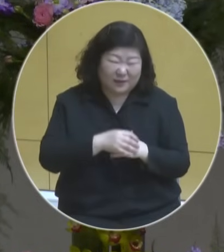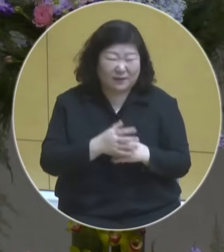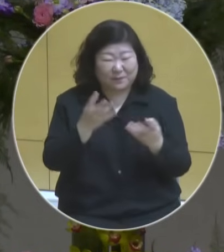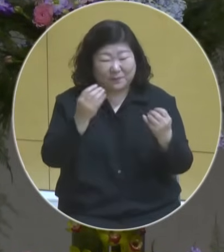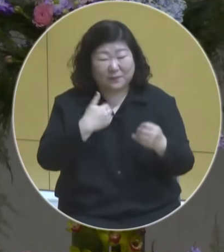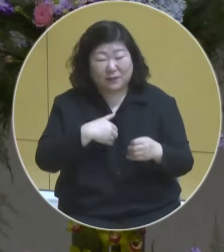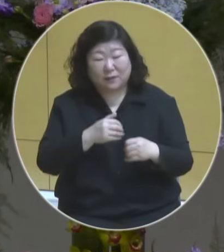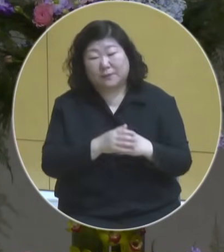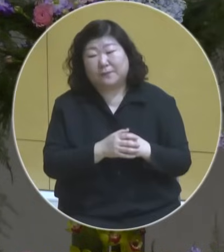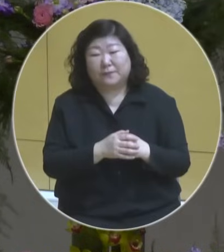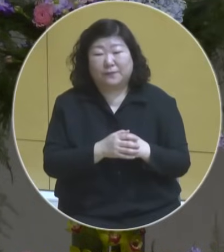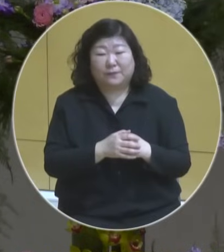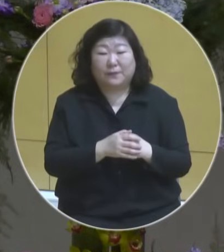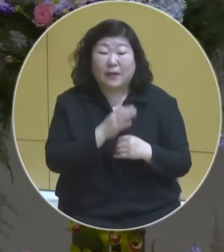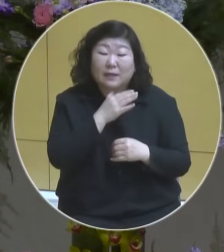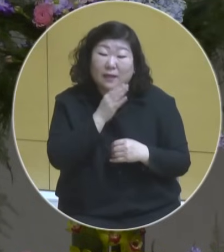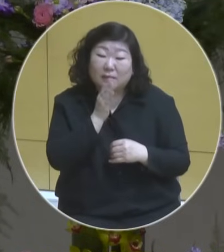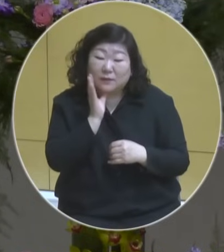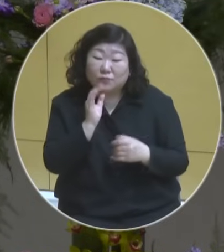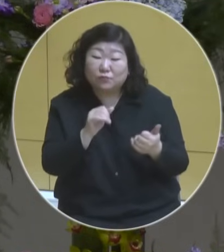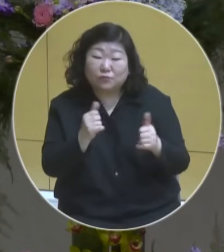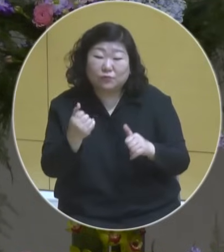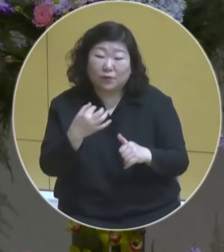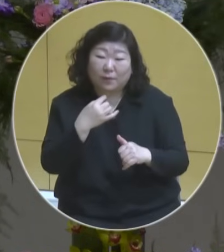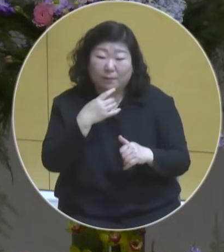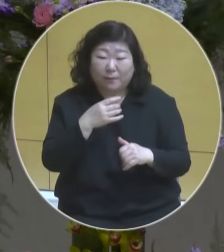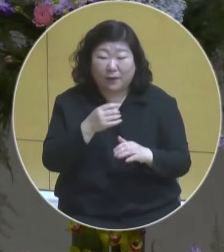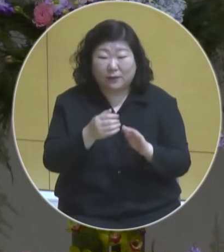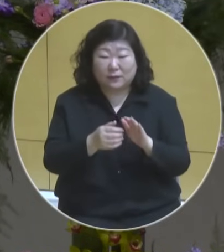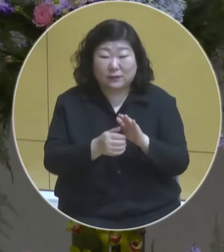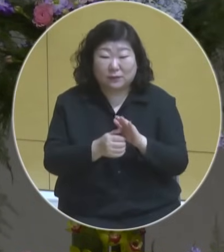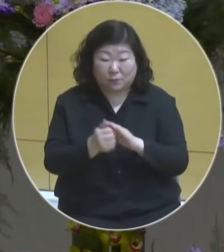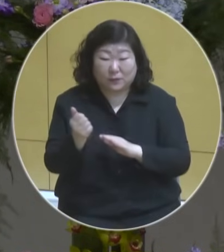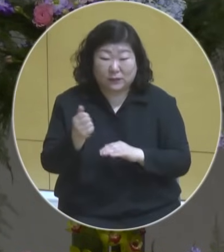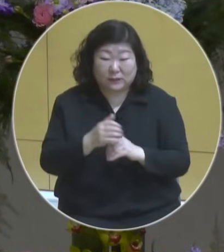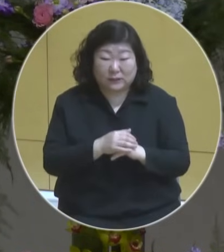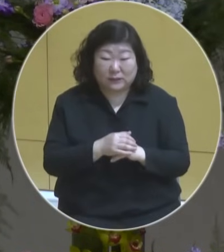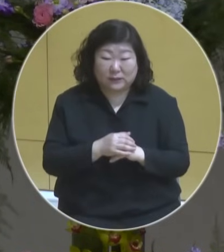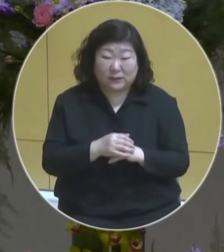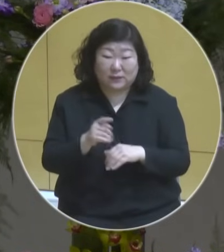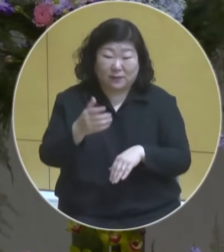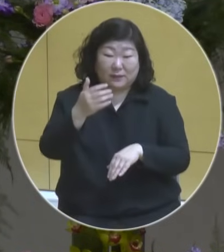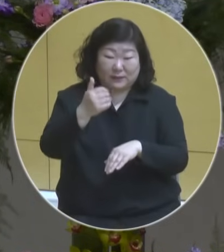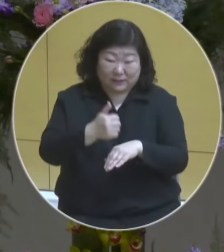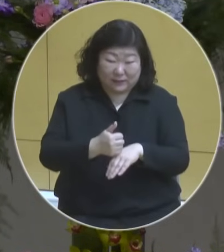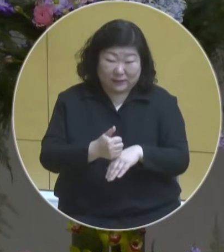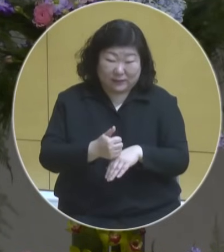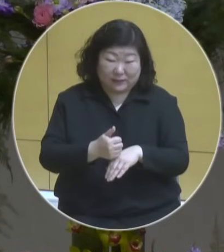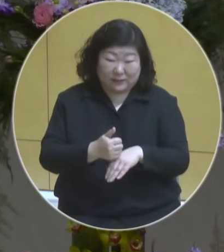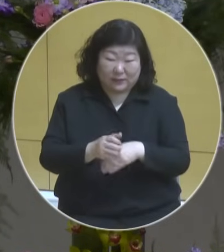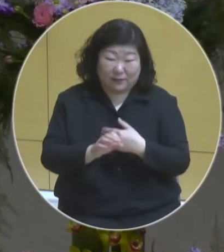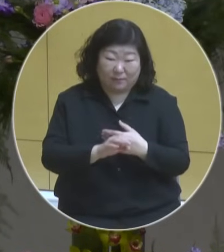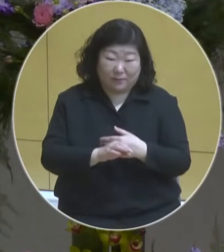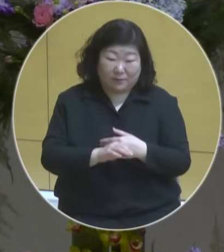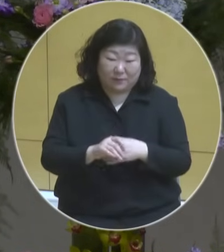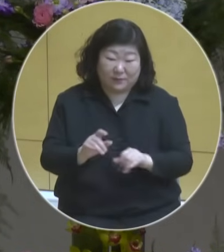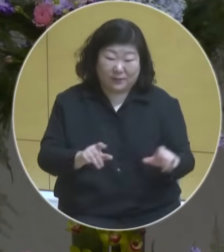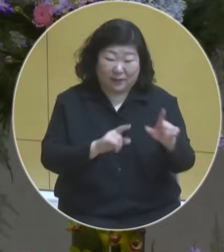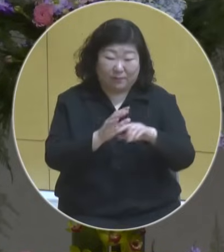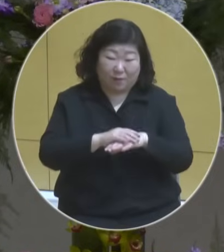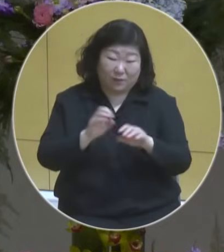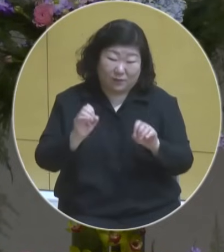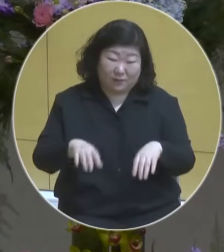들어갈수록 죽는 것밖에는 소망이 없잖아요 그것이 끝이라면 우리 인생이 얼마나 허무할까 그것이